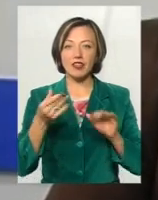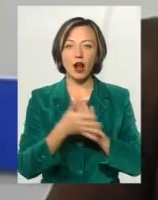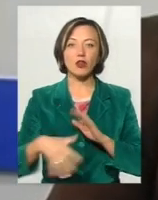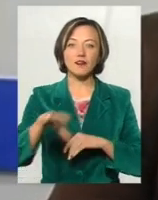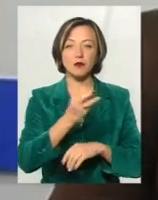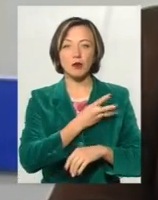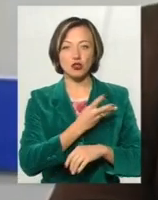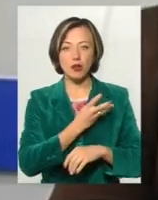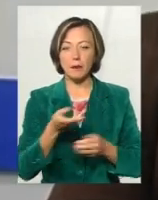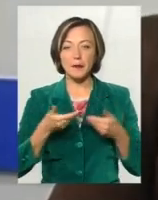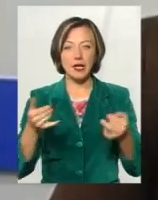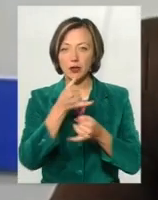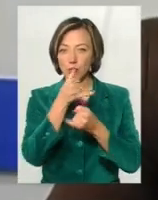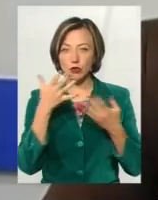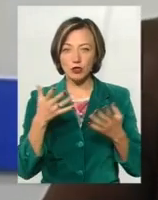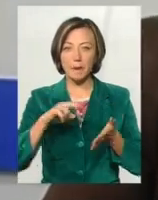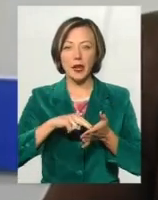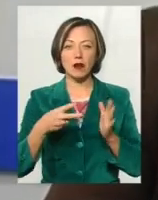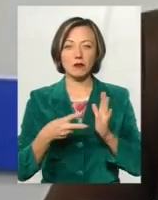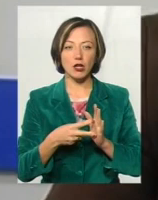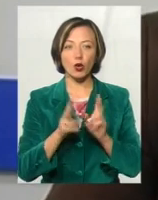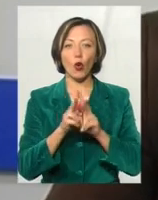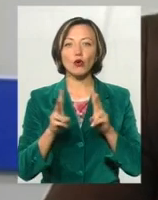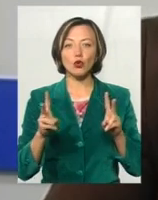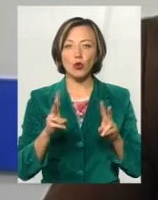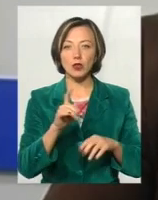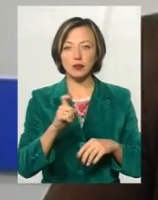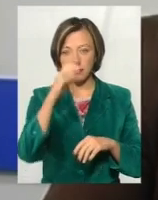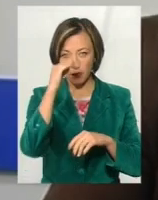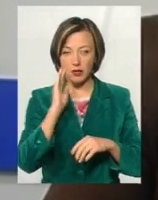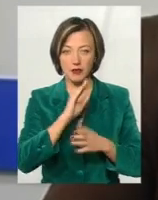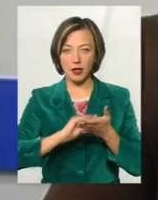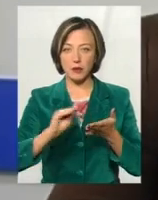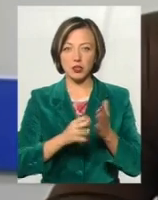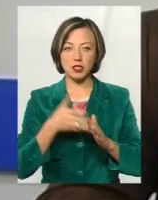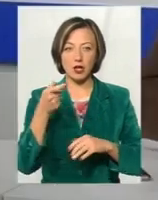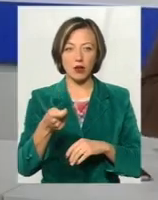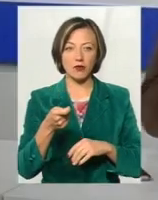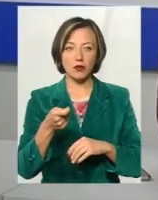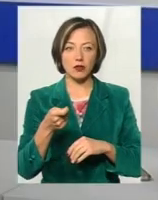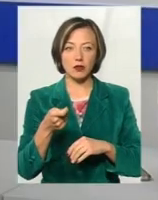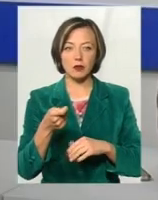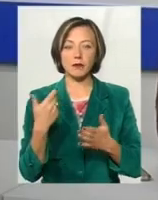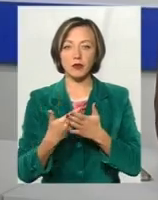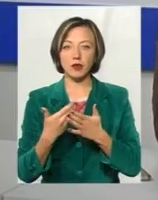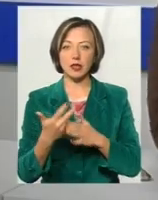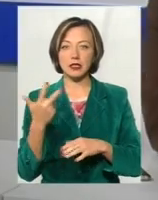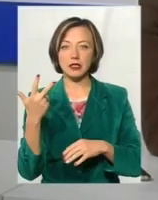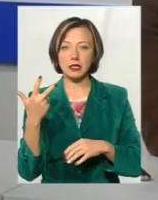бажаючих, оскільки ми не можемо передбачити, хто з батьків напише заяву. У нас, припустимо,